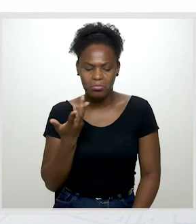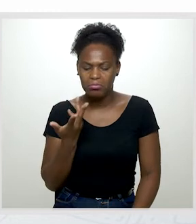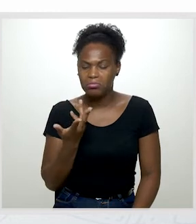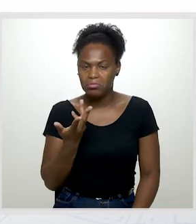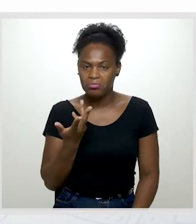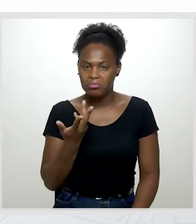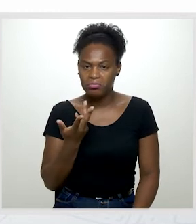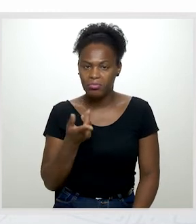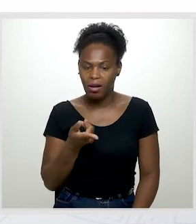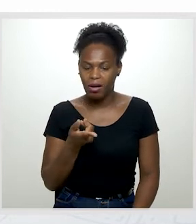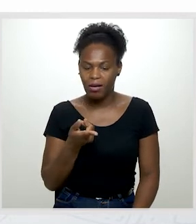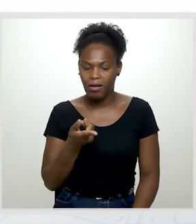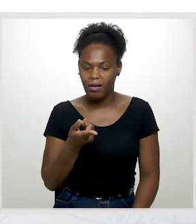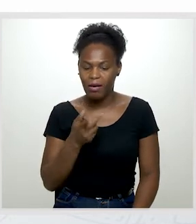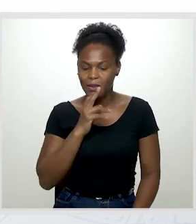C'est la réponse